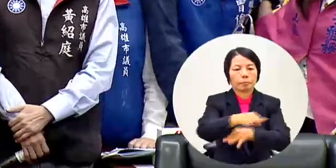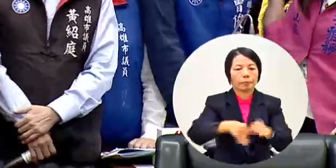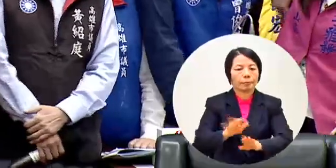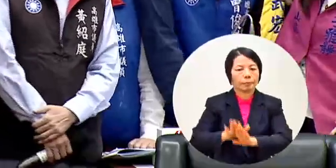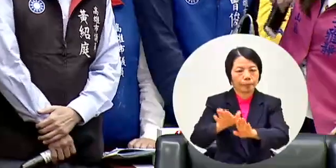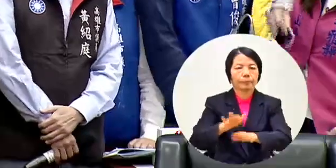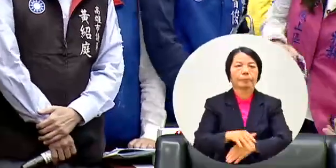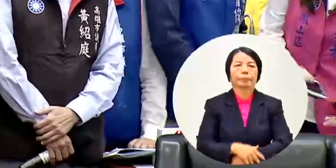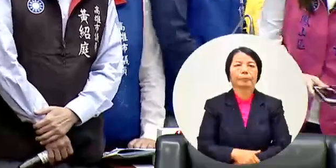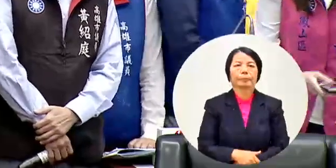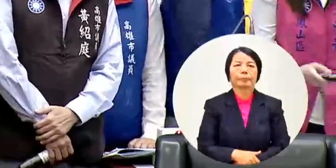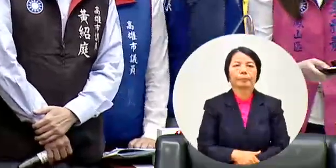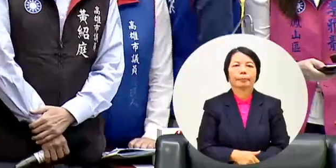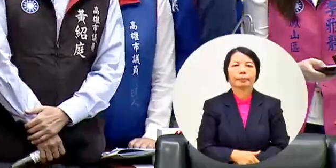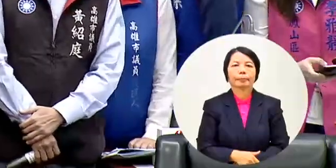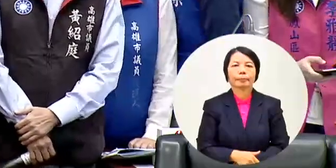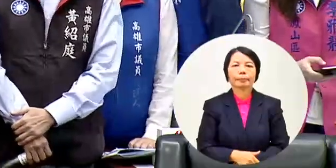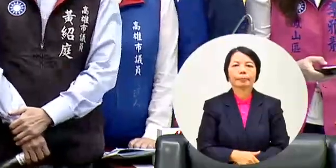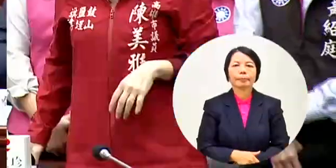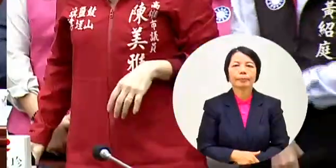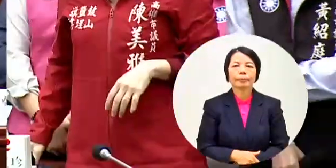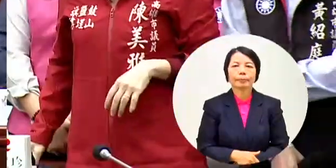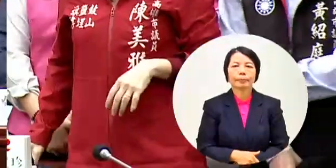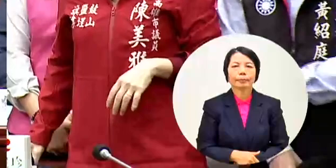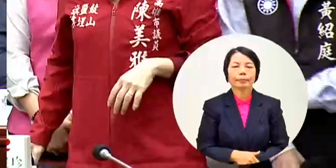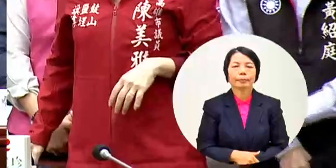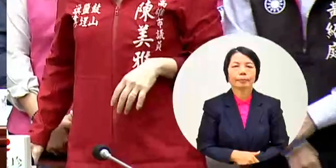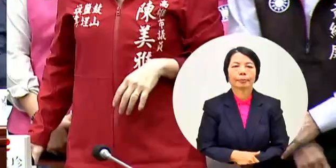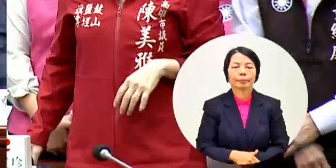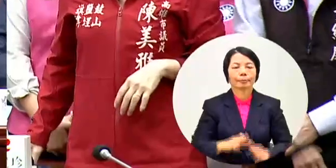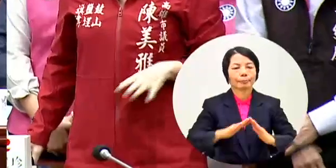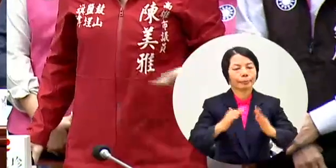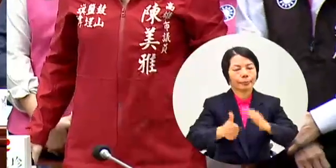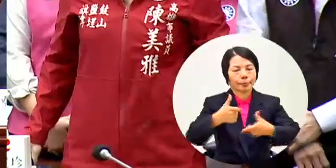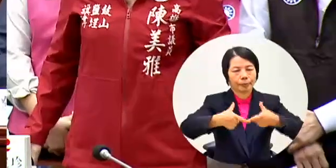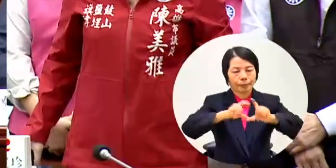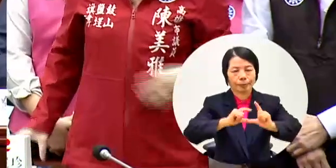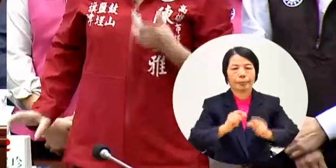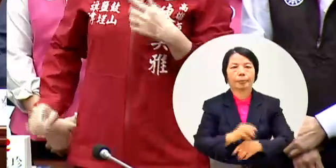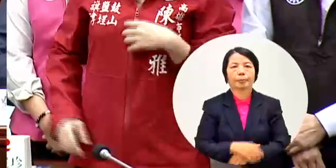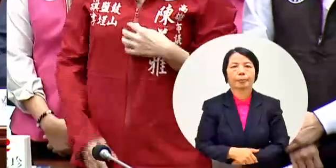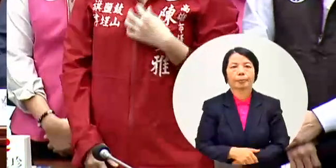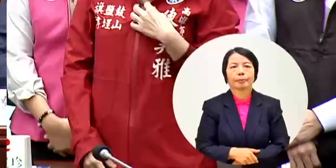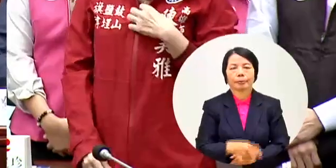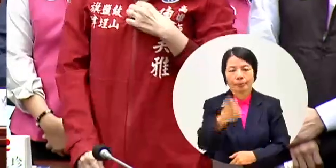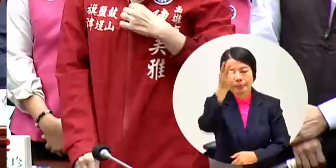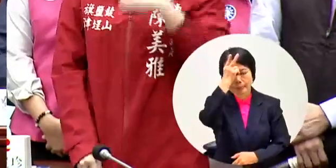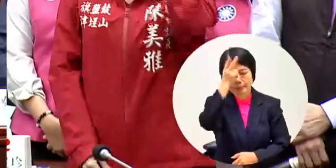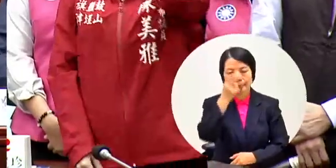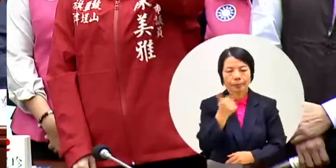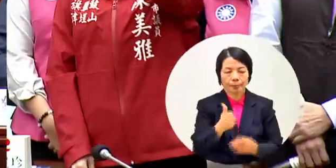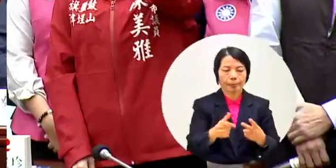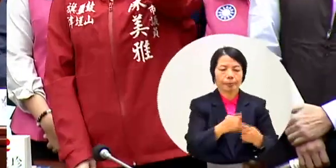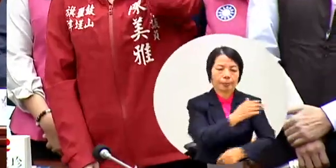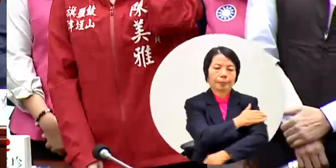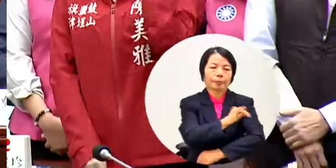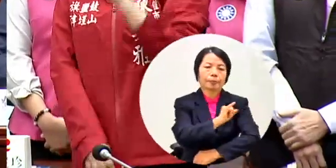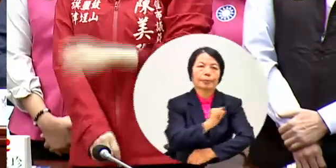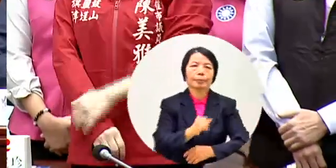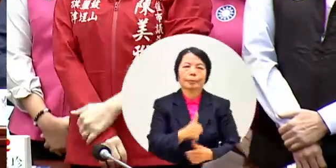然 谢谢我们曾俊杰议员，还有我们陈美雅议员，也要谢谢我们国民党团对